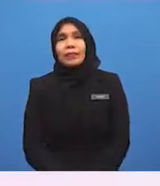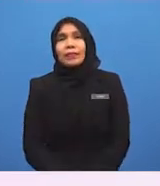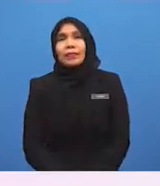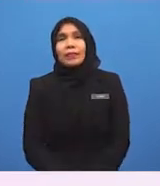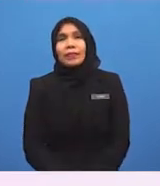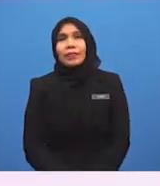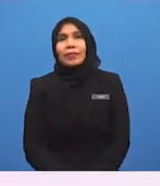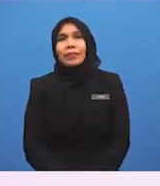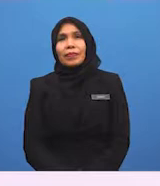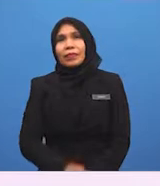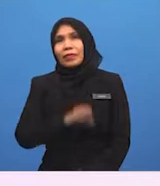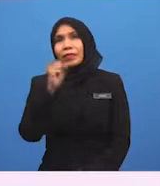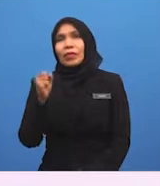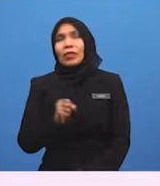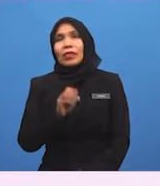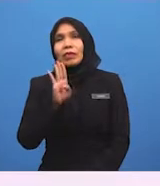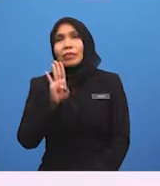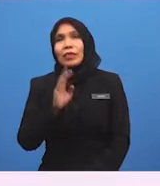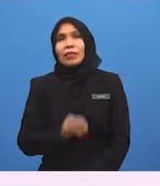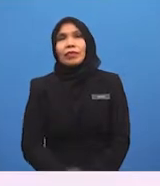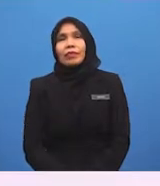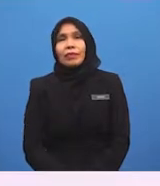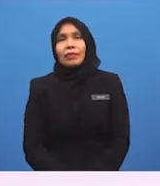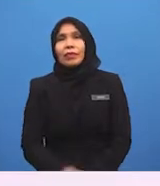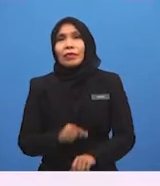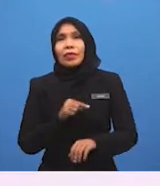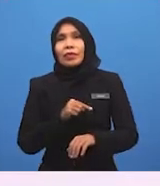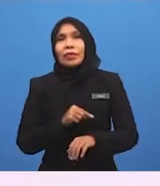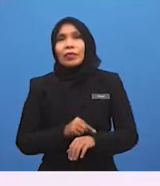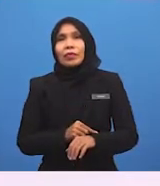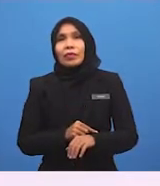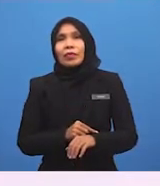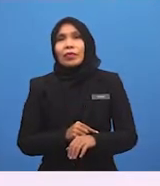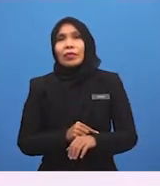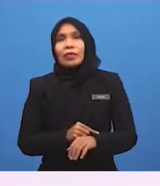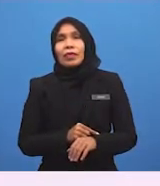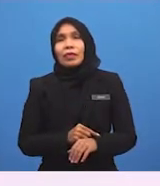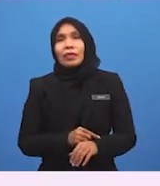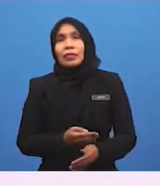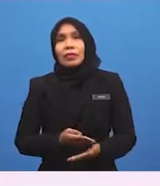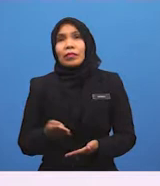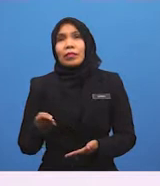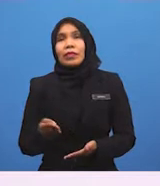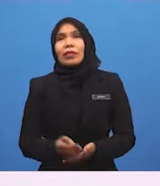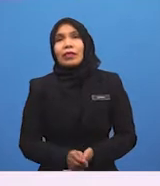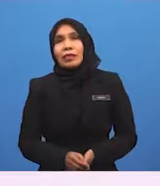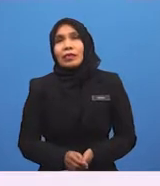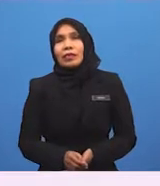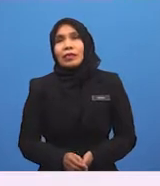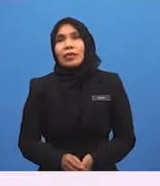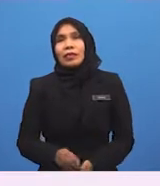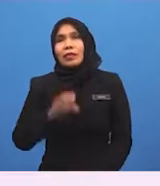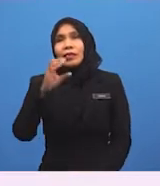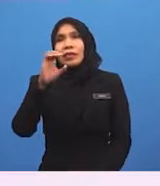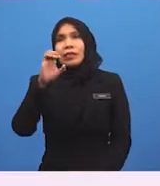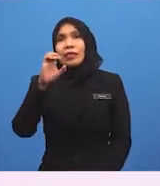Soalan 4. Semasa mengagihkan cenderamata kepada semua penduduk yang